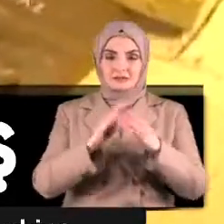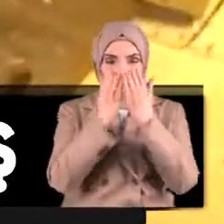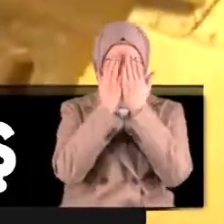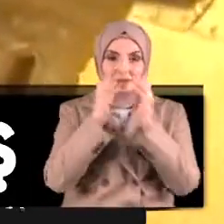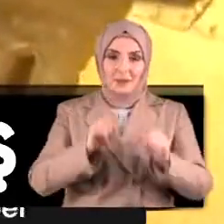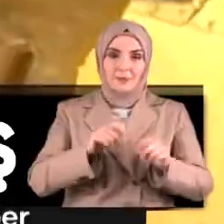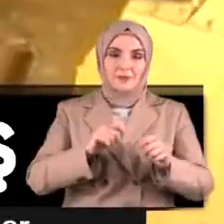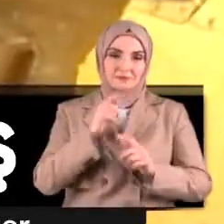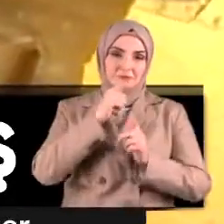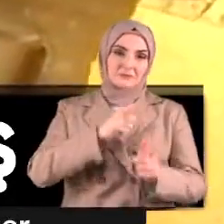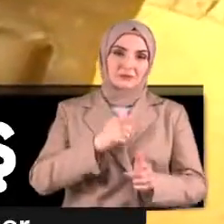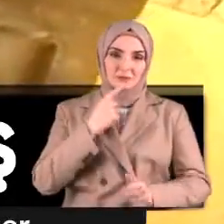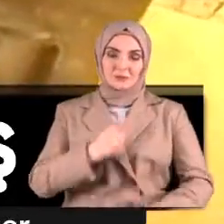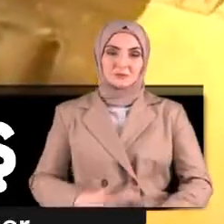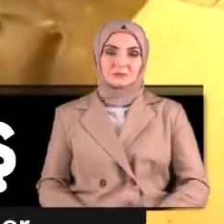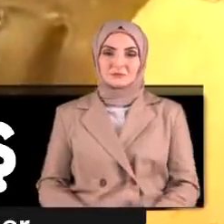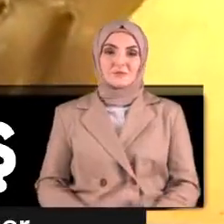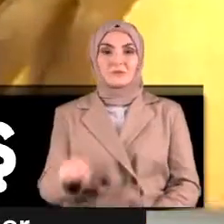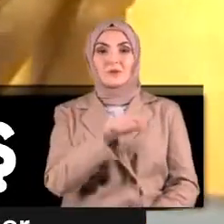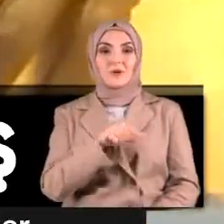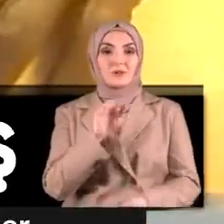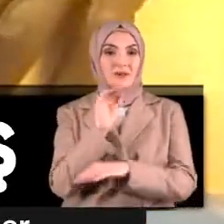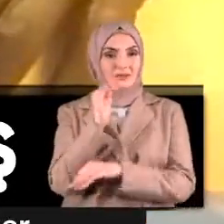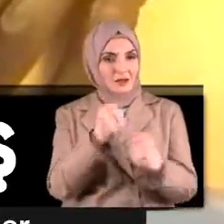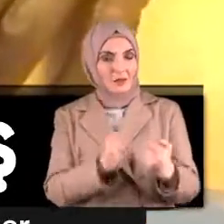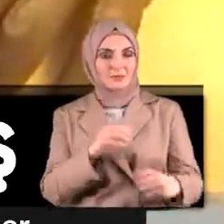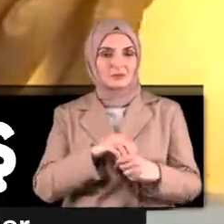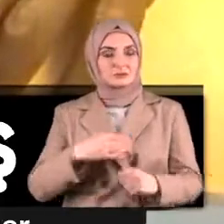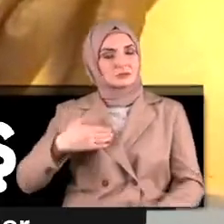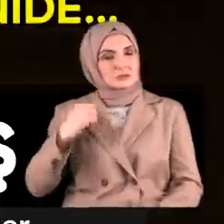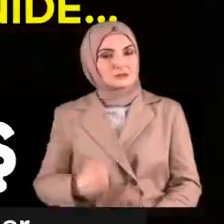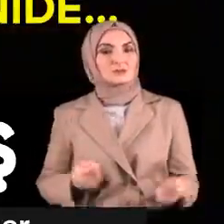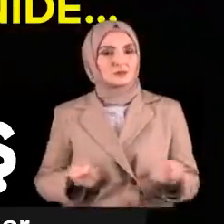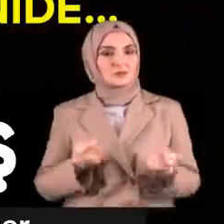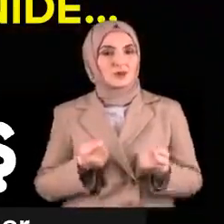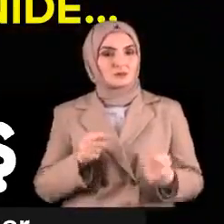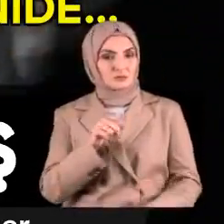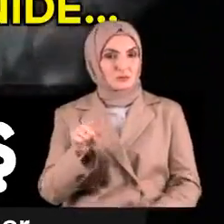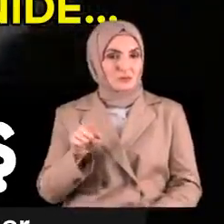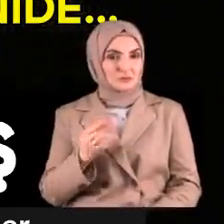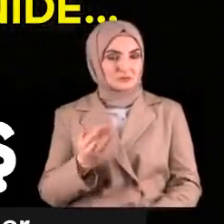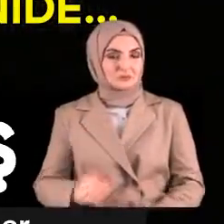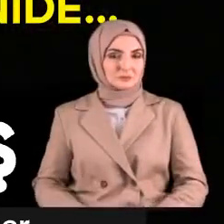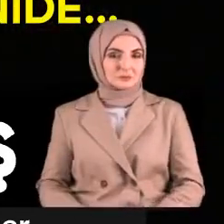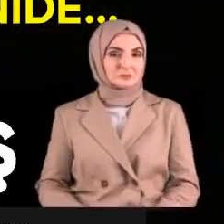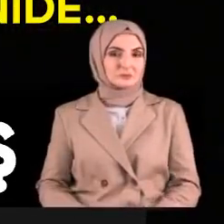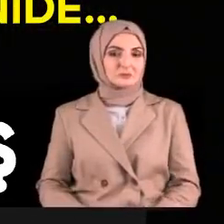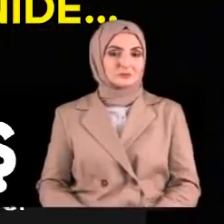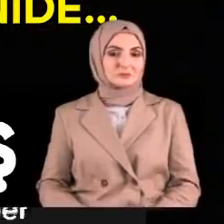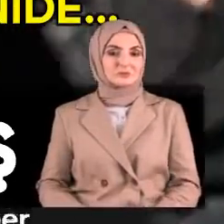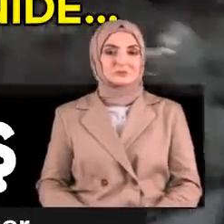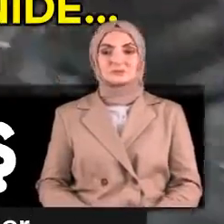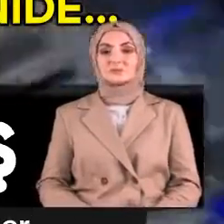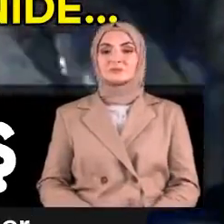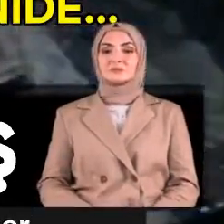an? Onları hayatta tutmak için canhıraş çalışanlar. Ayağınız taşa değmesin. Allah razı